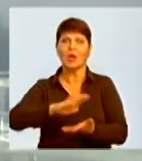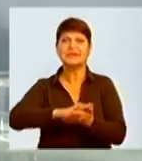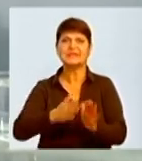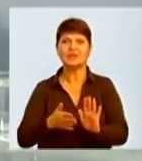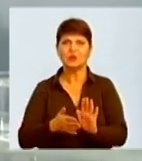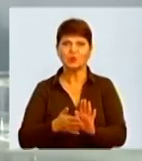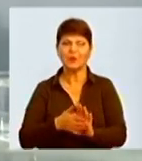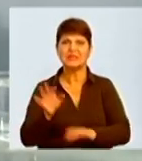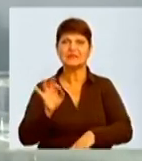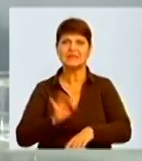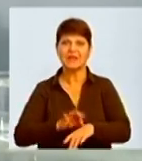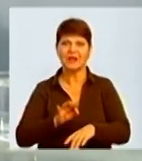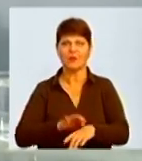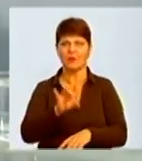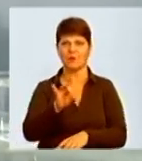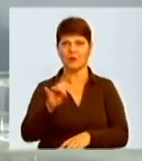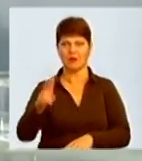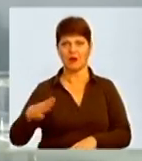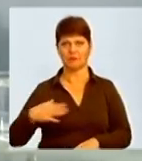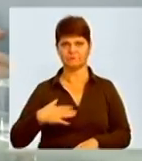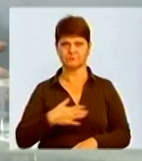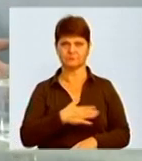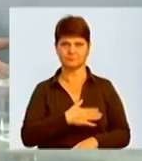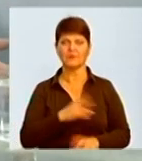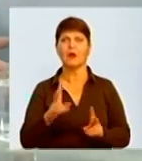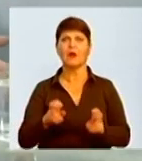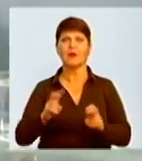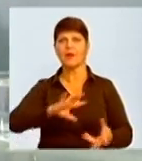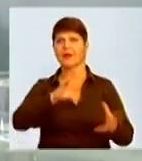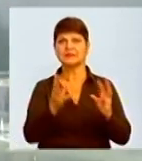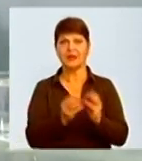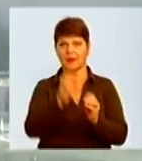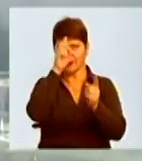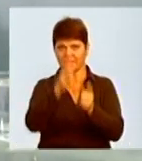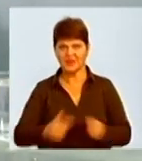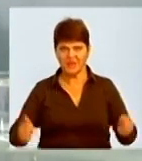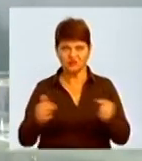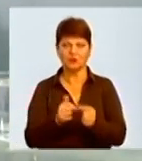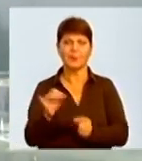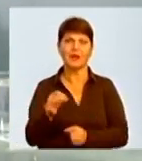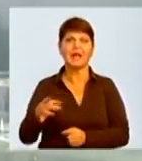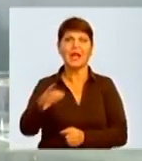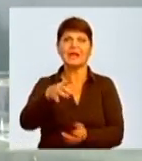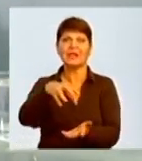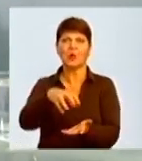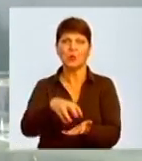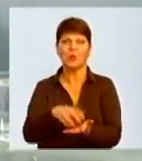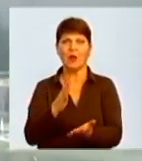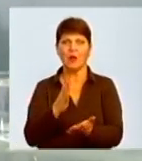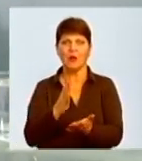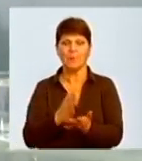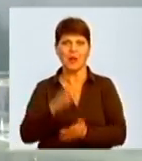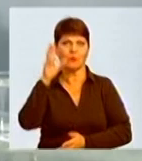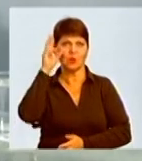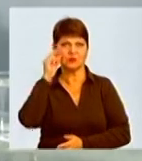із захворюваністю на рак молочної залози, як на загальнодержавному рівні, так і на регіональному. Маємо певні цифри,